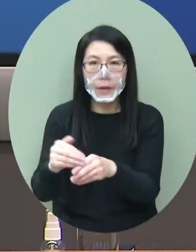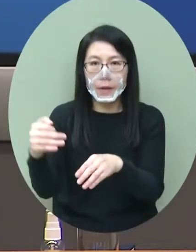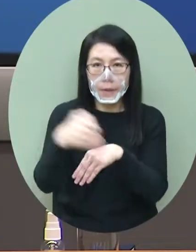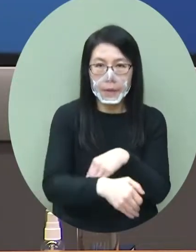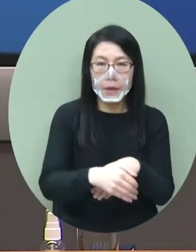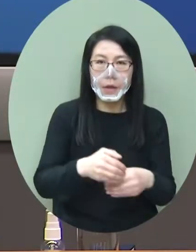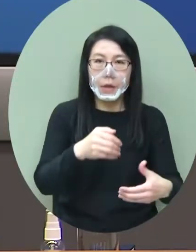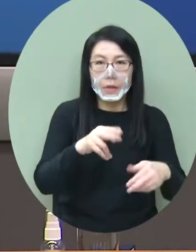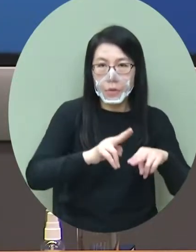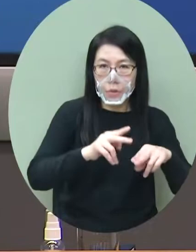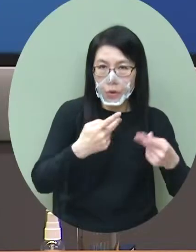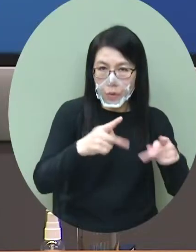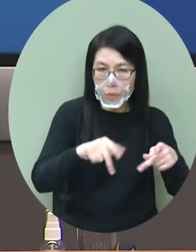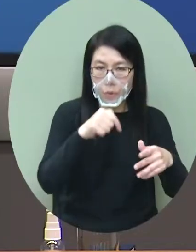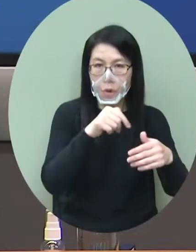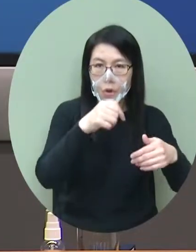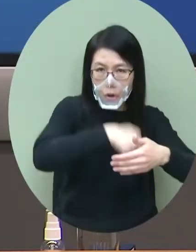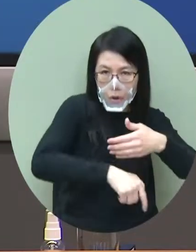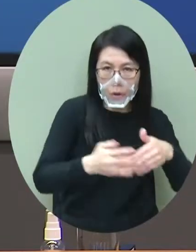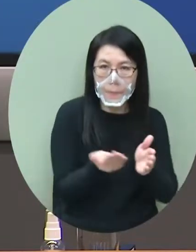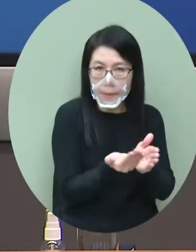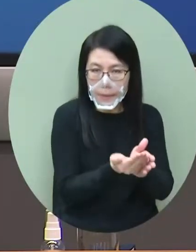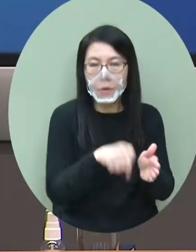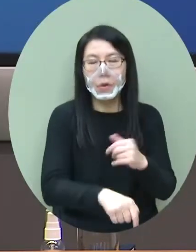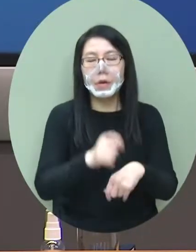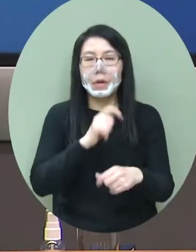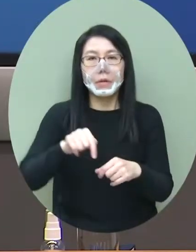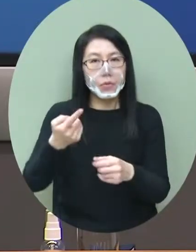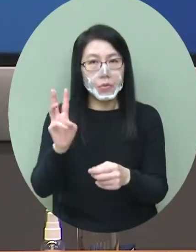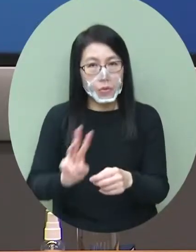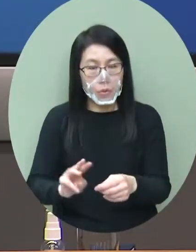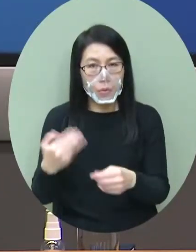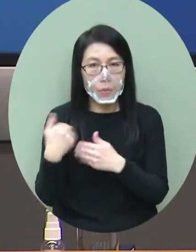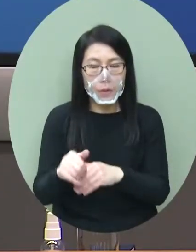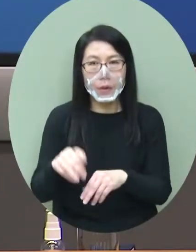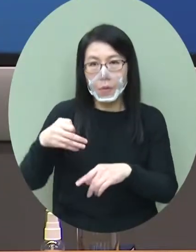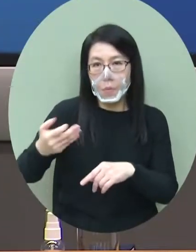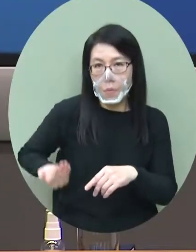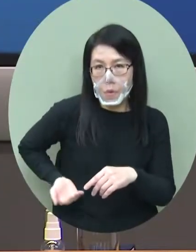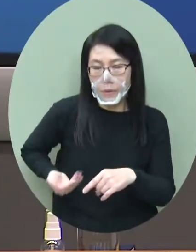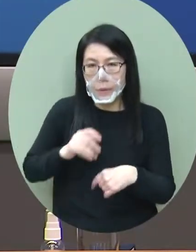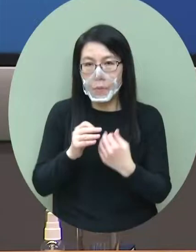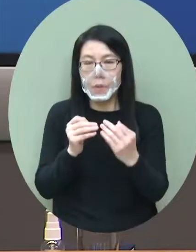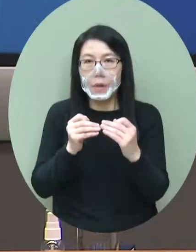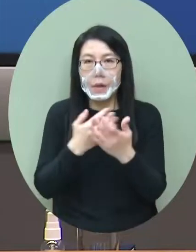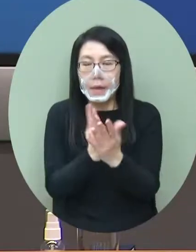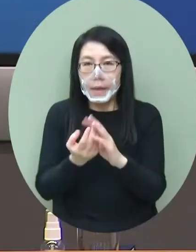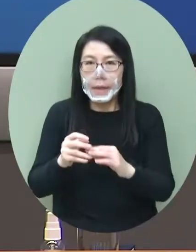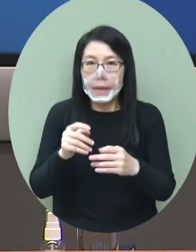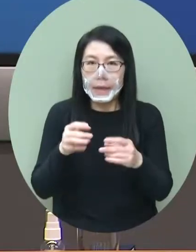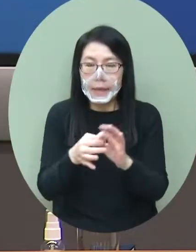到香港的内河码头。此外呢，水路运输呢也会从广州的莲花山